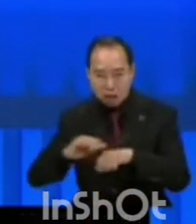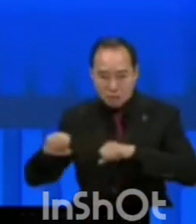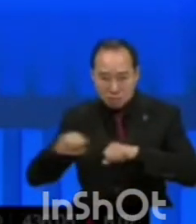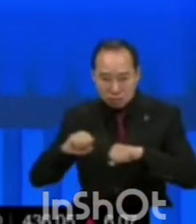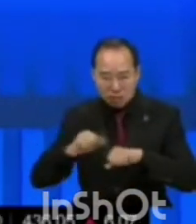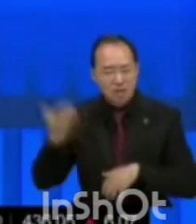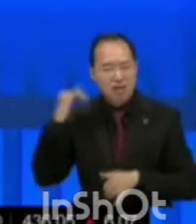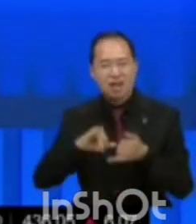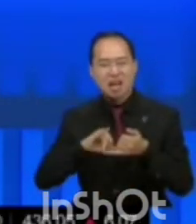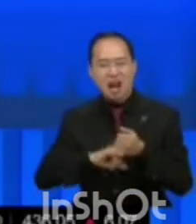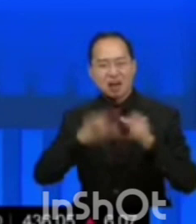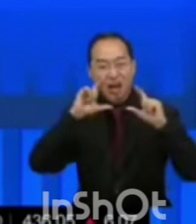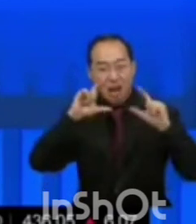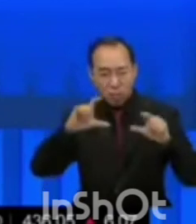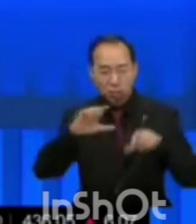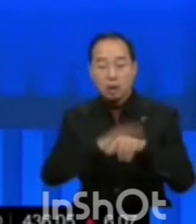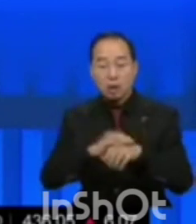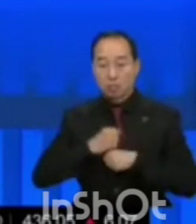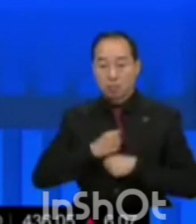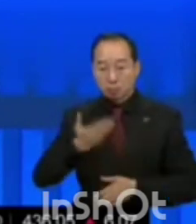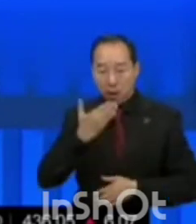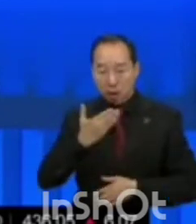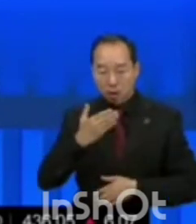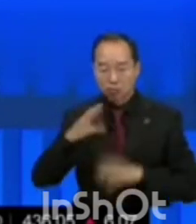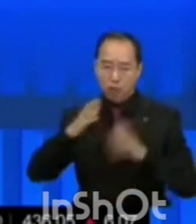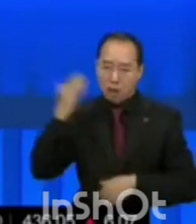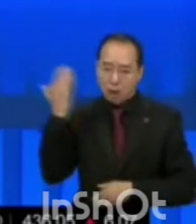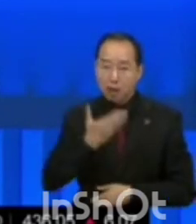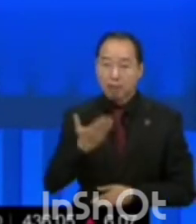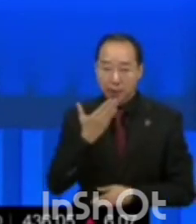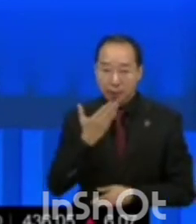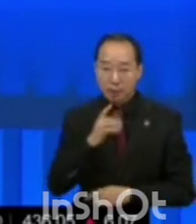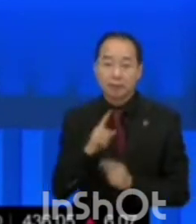발휘하고 약속을 지키고 청렴하게 국가 운영을 할 수 있다, 이 말씀 드리고 싶습니다.